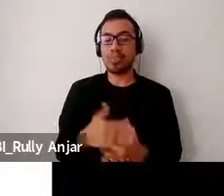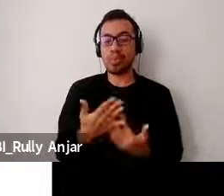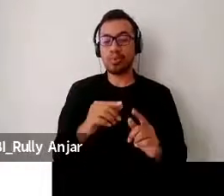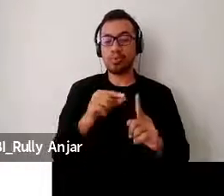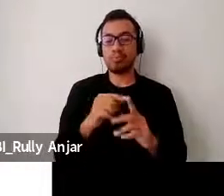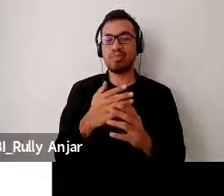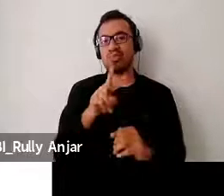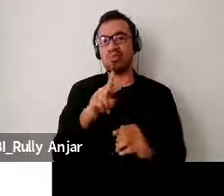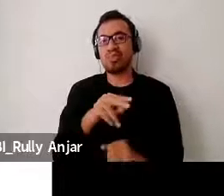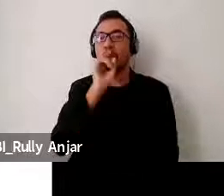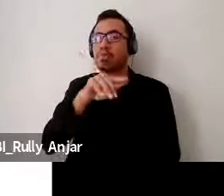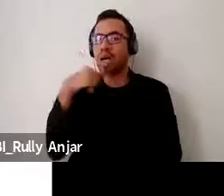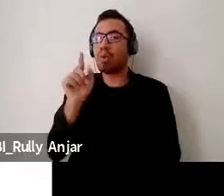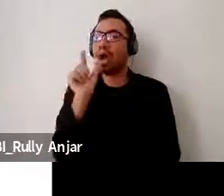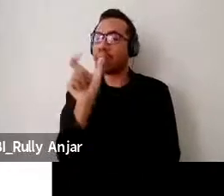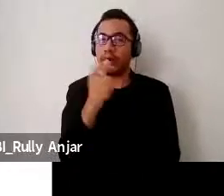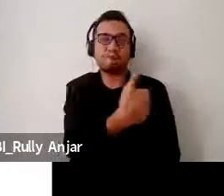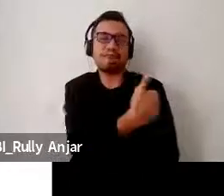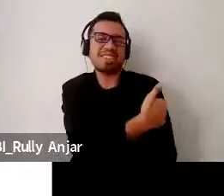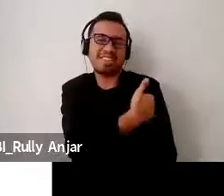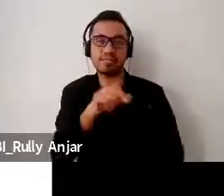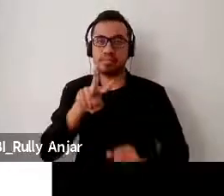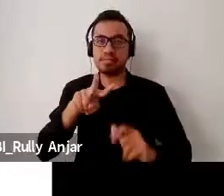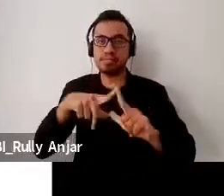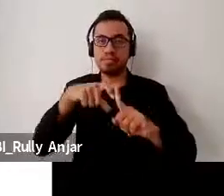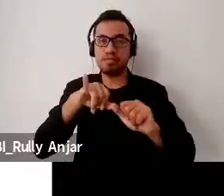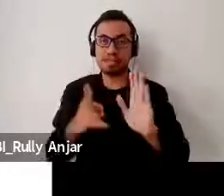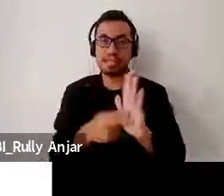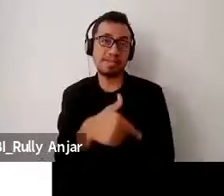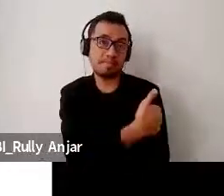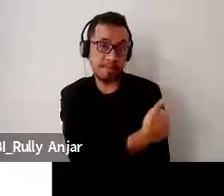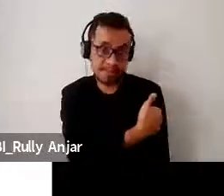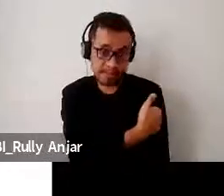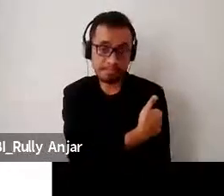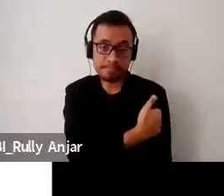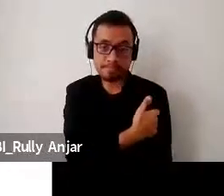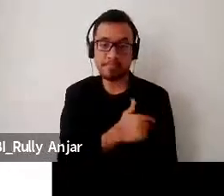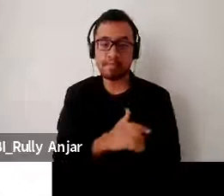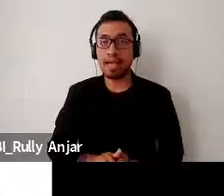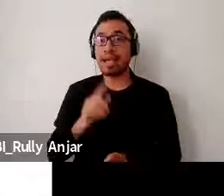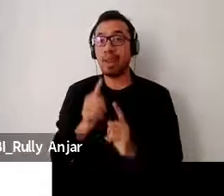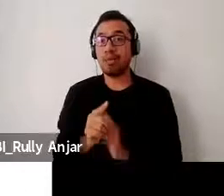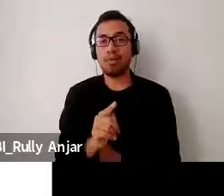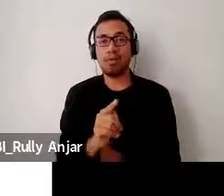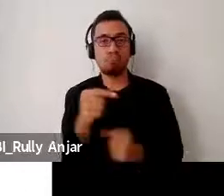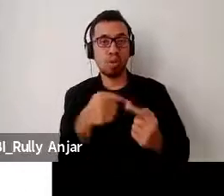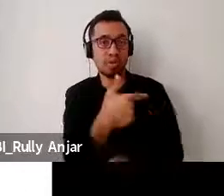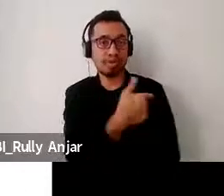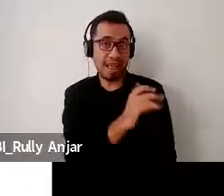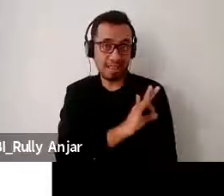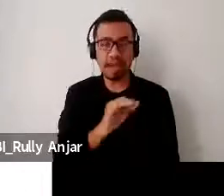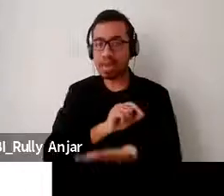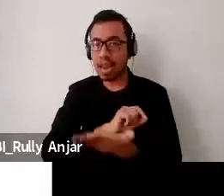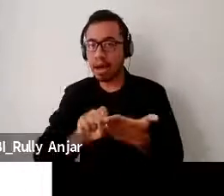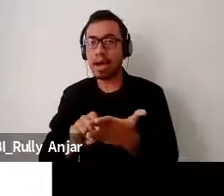yaitu vaksin gitu. Nah, segala sesuatu yang tidak berkaitan dengan vaksin itu disebut non-pharmaceutical intervention, termasuk